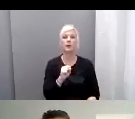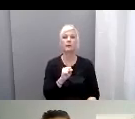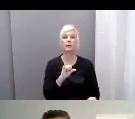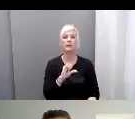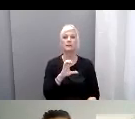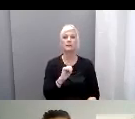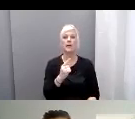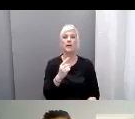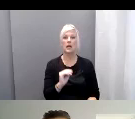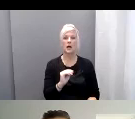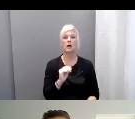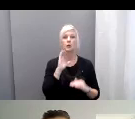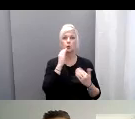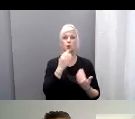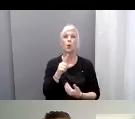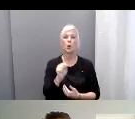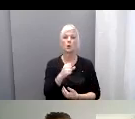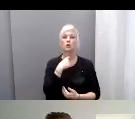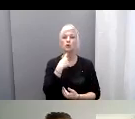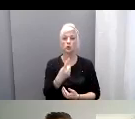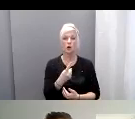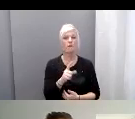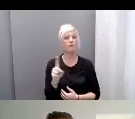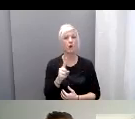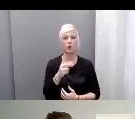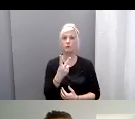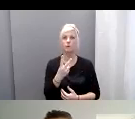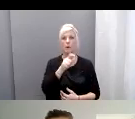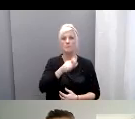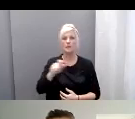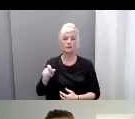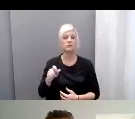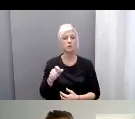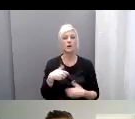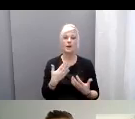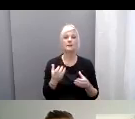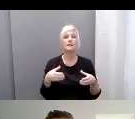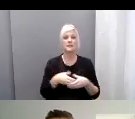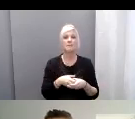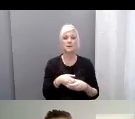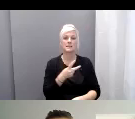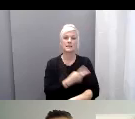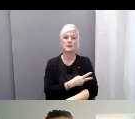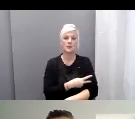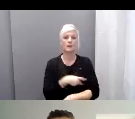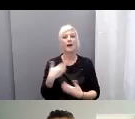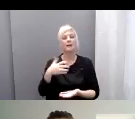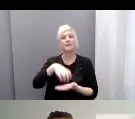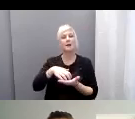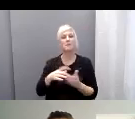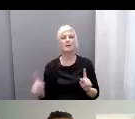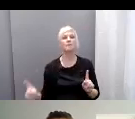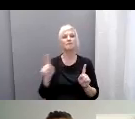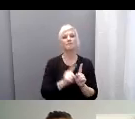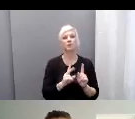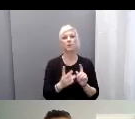sociolog, var helst två människor är tillsammans sexuellt är samhället med som tredje part. Och det är just det